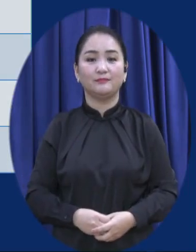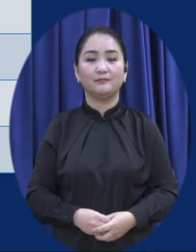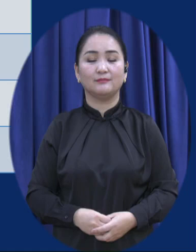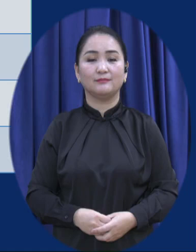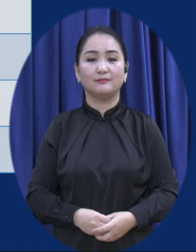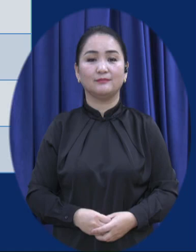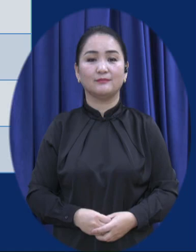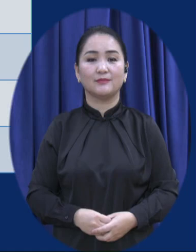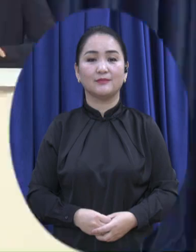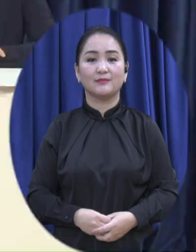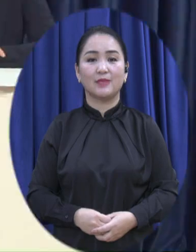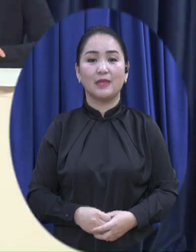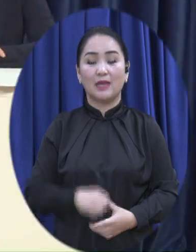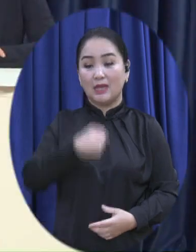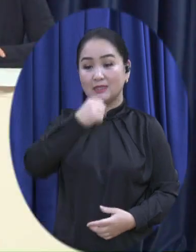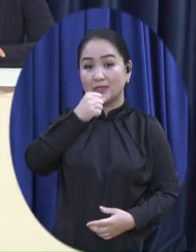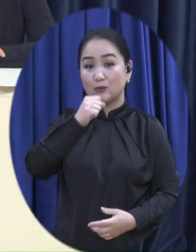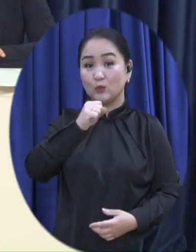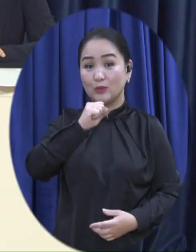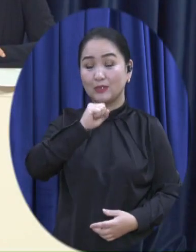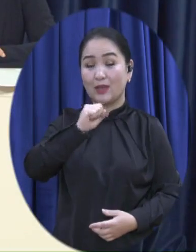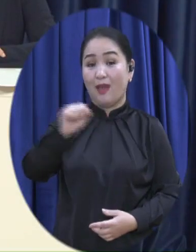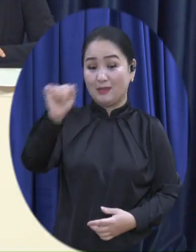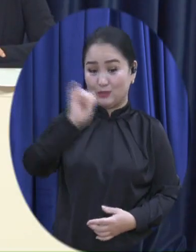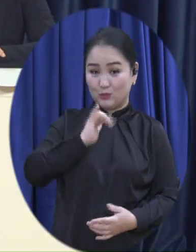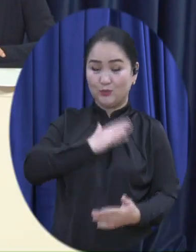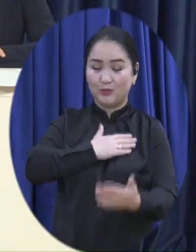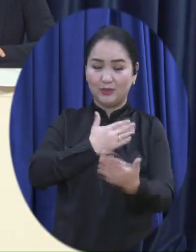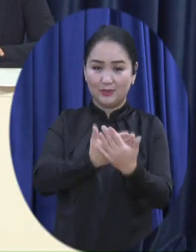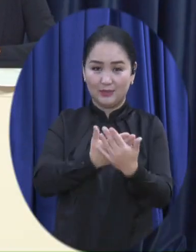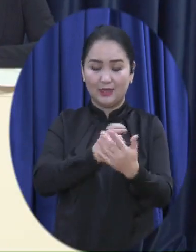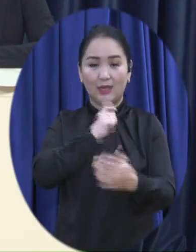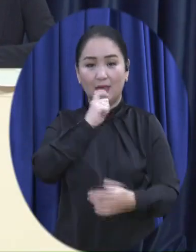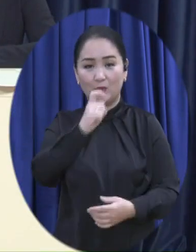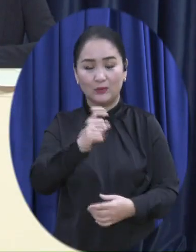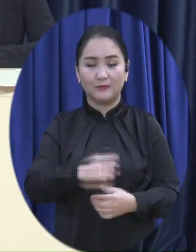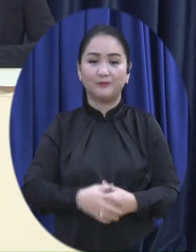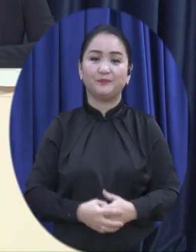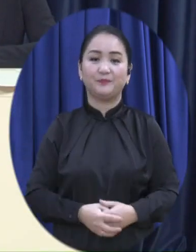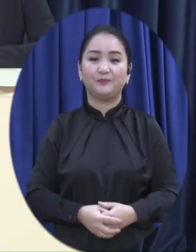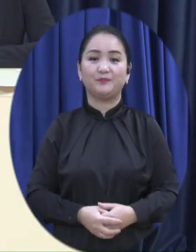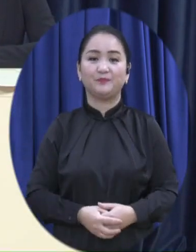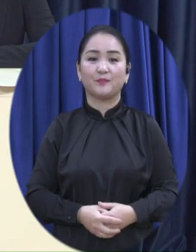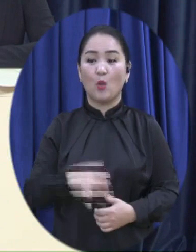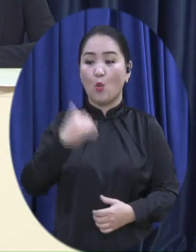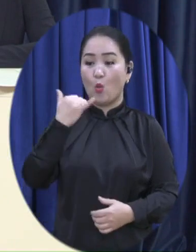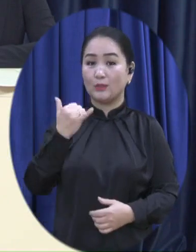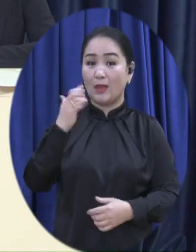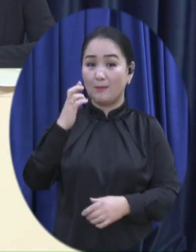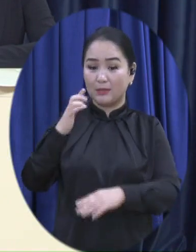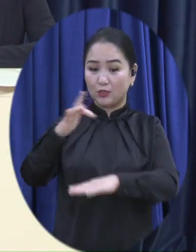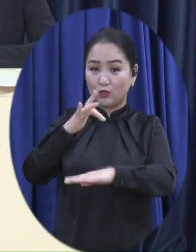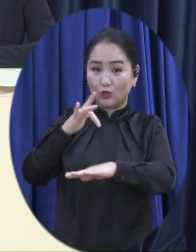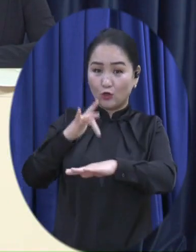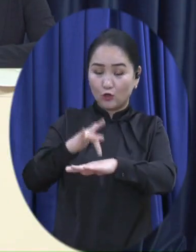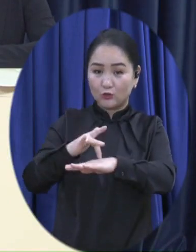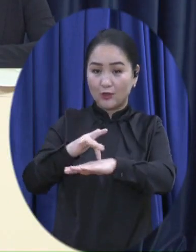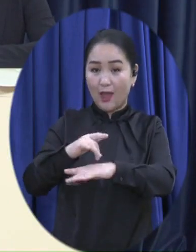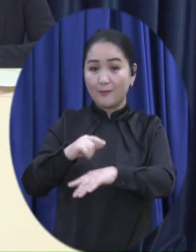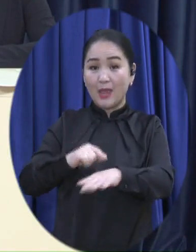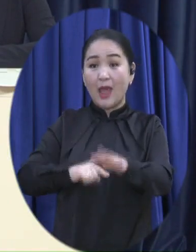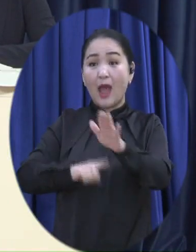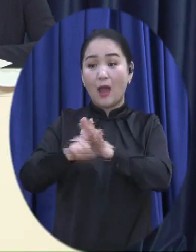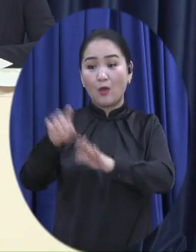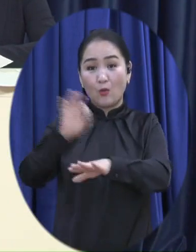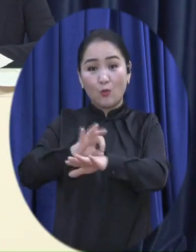За сэтгүүлч асуулт тавьсанд баярлалаа. Асуултанд хариулъя. За тэгэхээр Улаанбаатар хотод эхний тохиол бүрдгэснээс